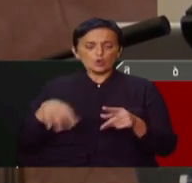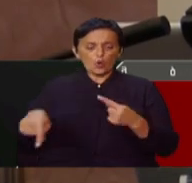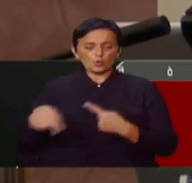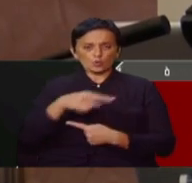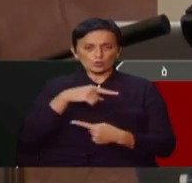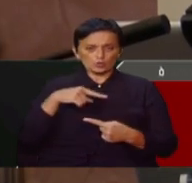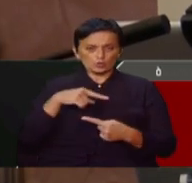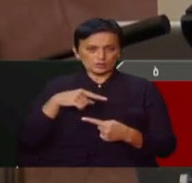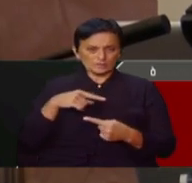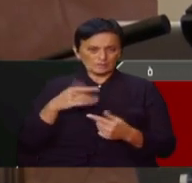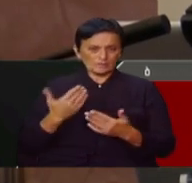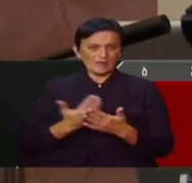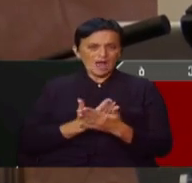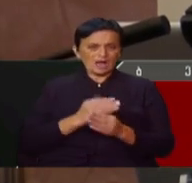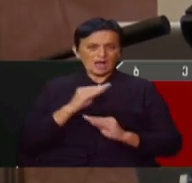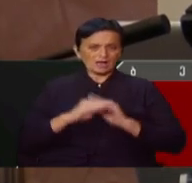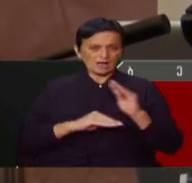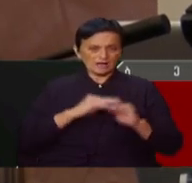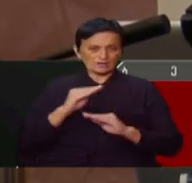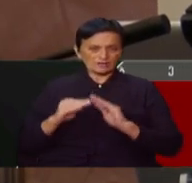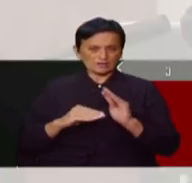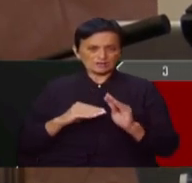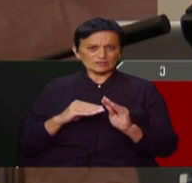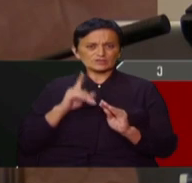ბიუჯეტს, ახალი ბაგების შემოწმებას, ბაგების